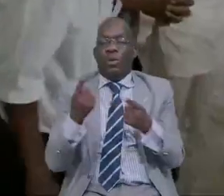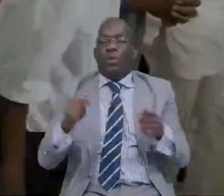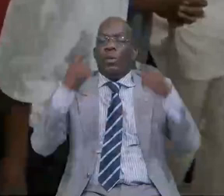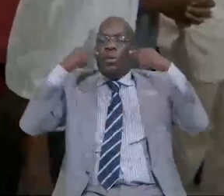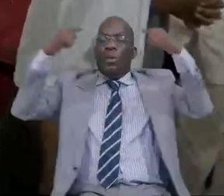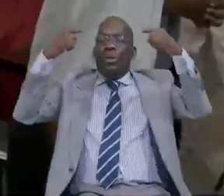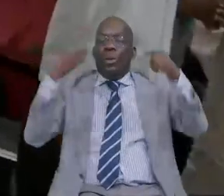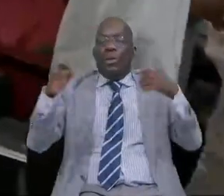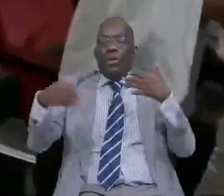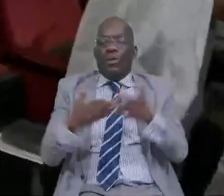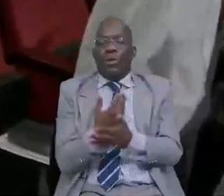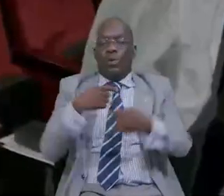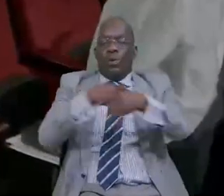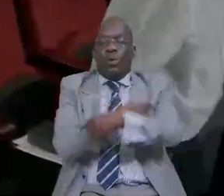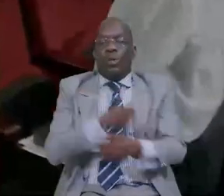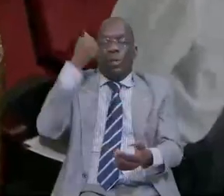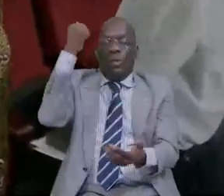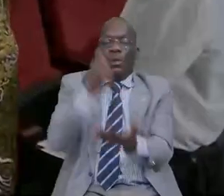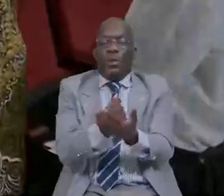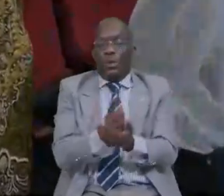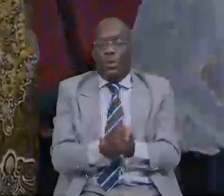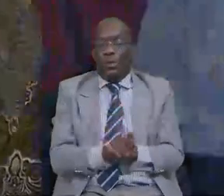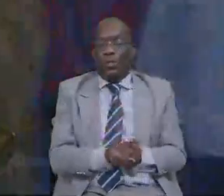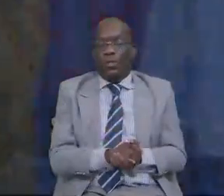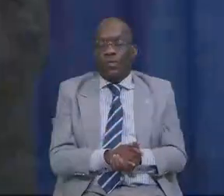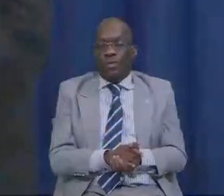Viens au succès d'un nouveau jour.